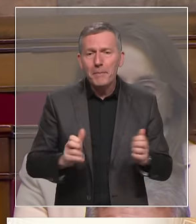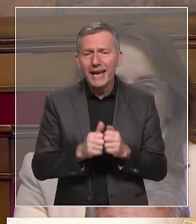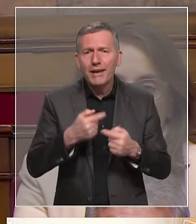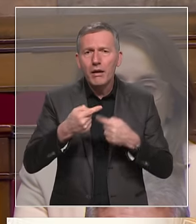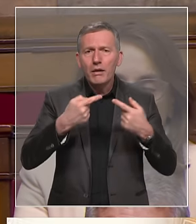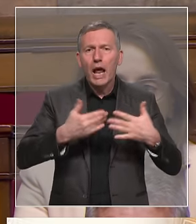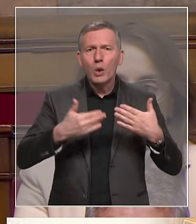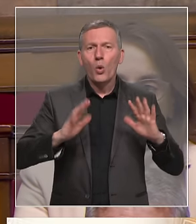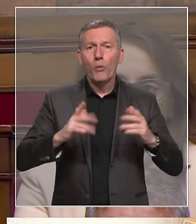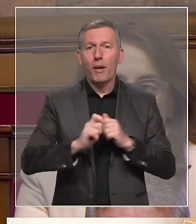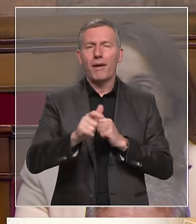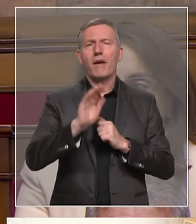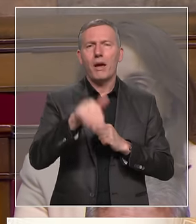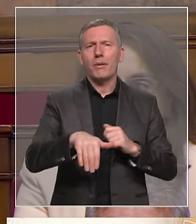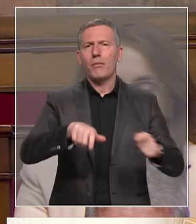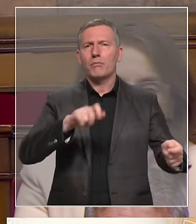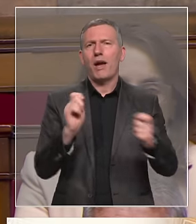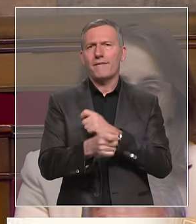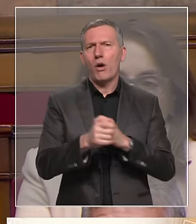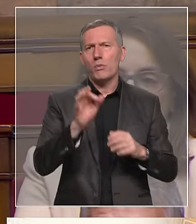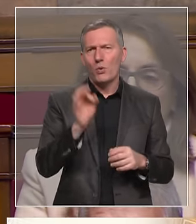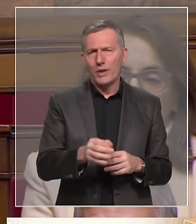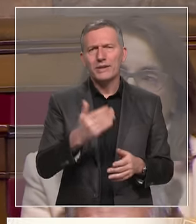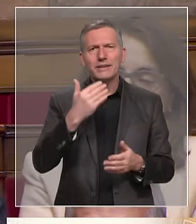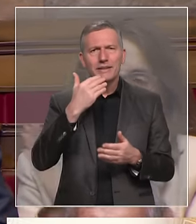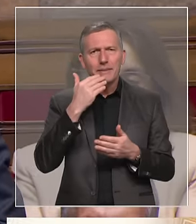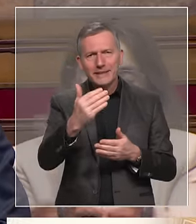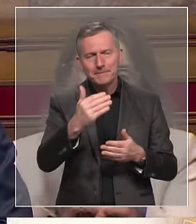ce, avant de lancer toute réforme de l'octroi de mer? Je vous remercie.